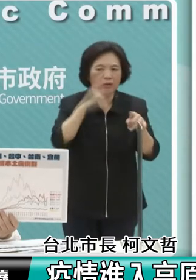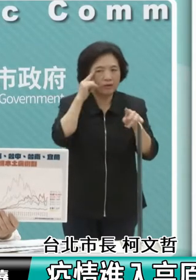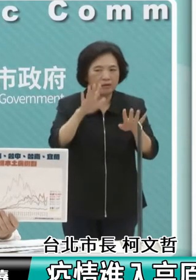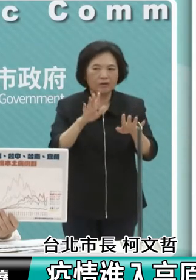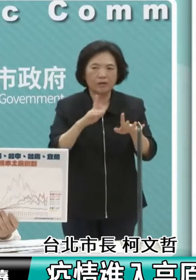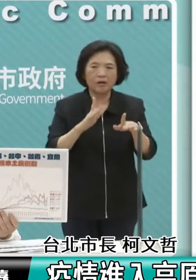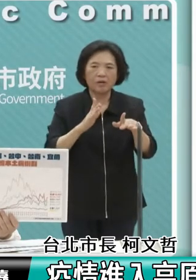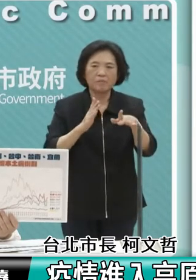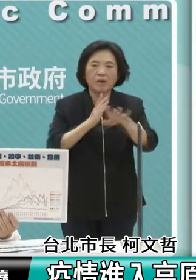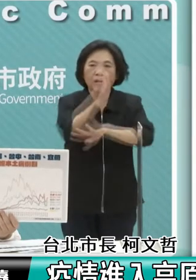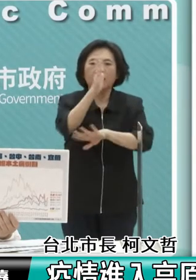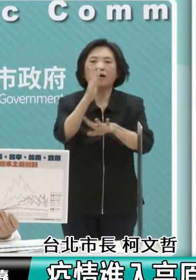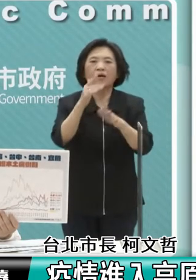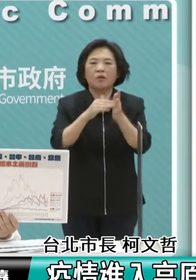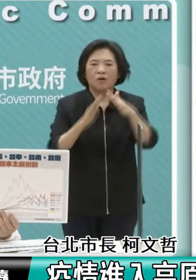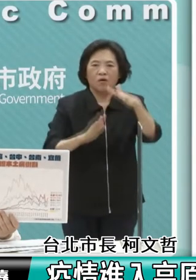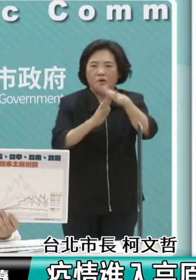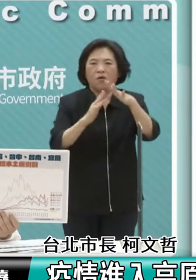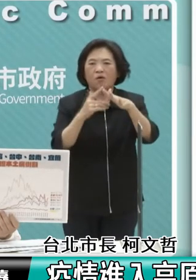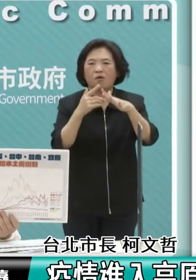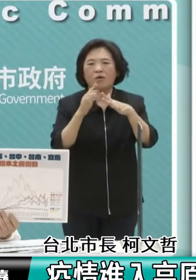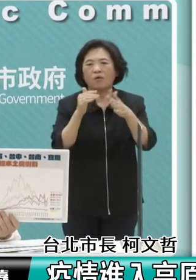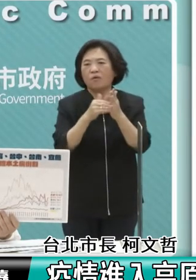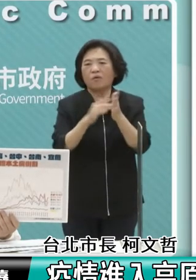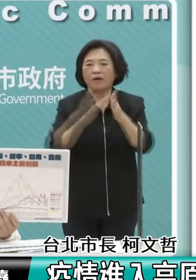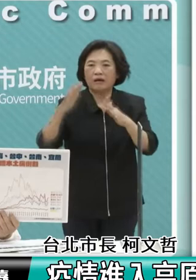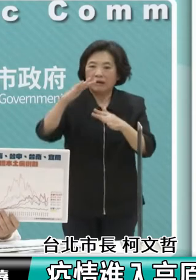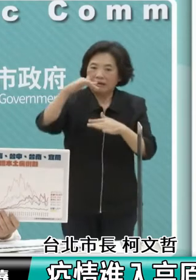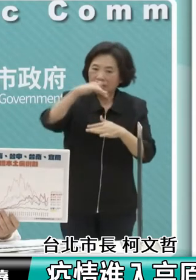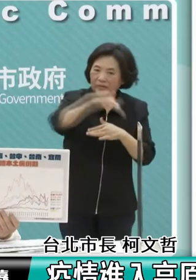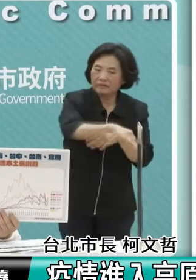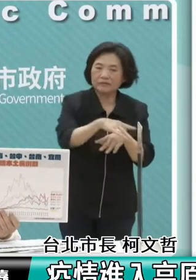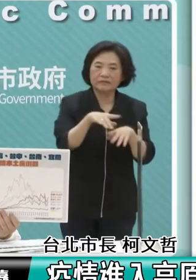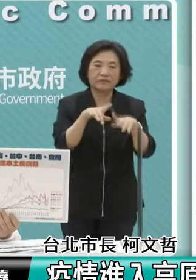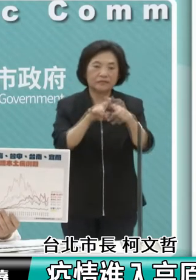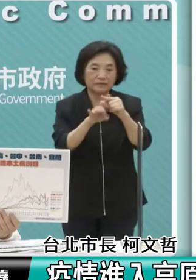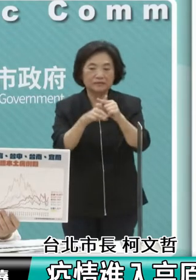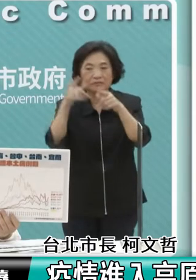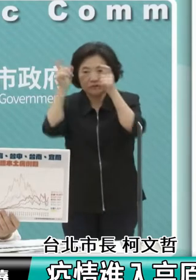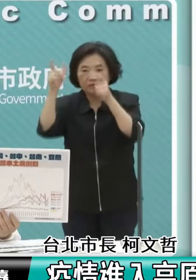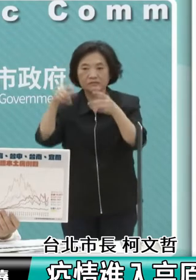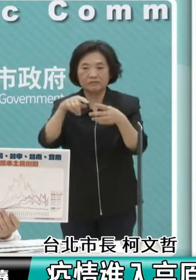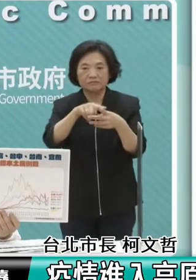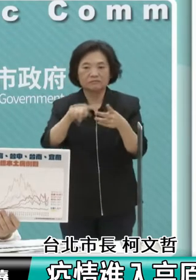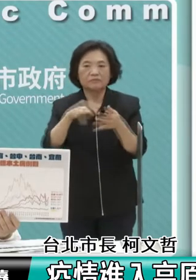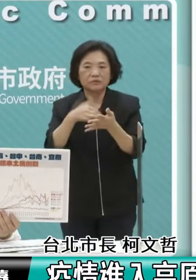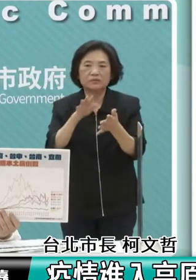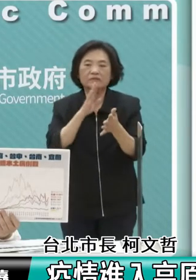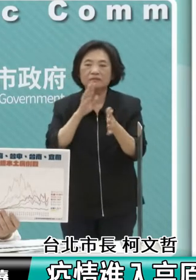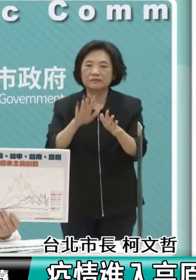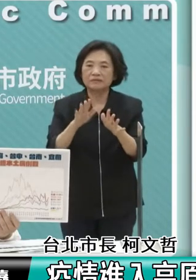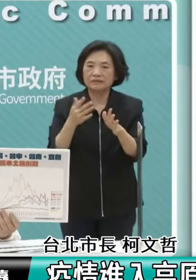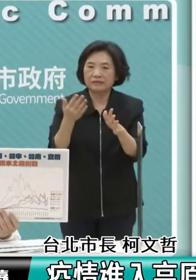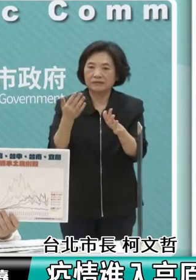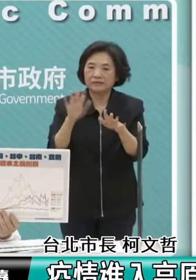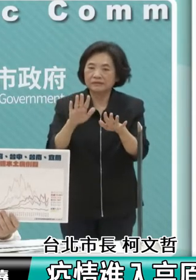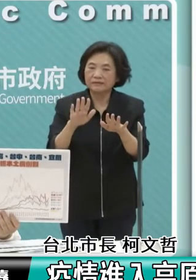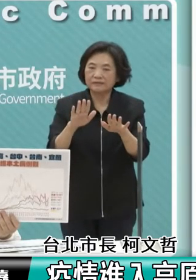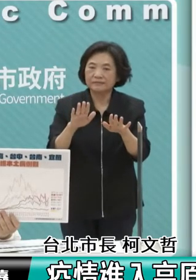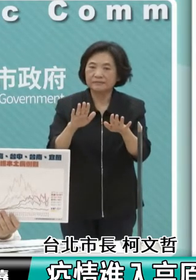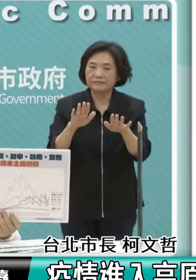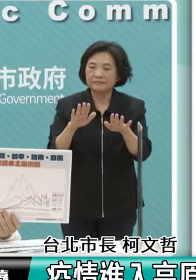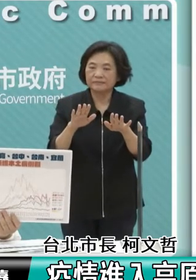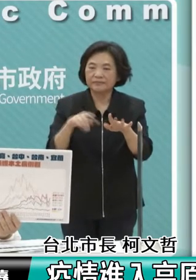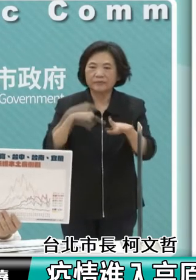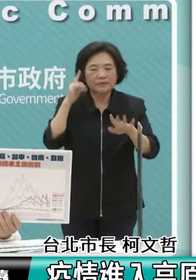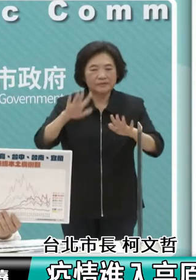峰了哈，慢慢掉下来。然后台中、高雄哦，这大概第二轮的，那慢慢现在已经进入，我